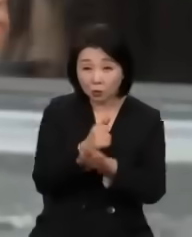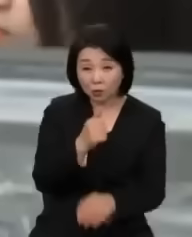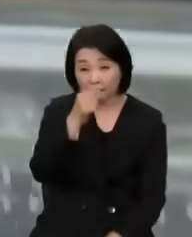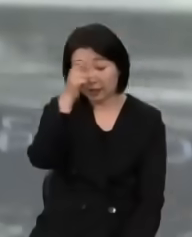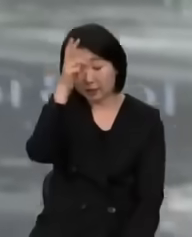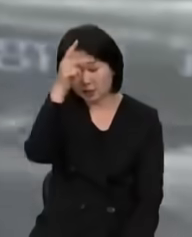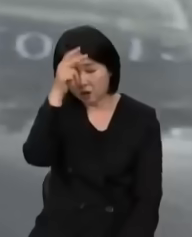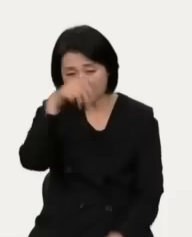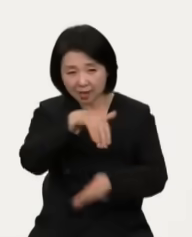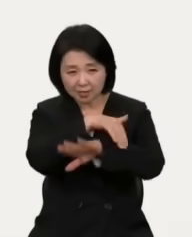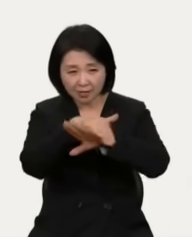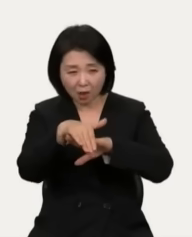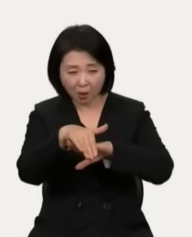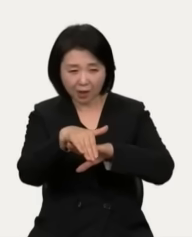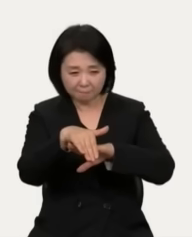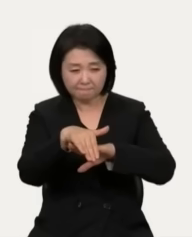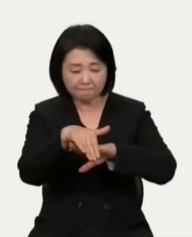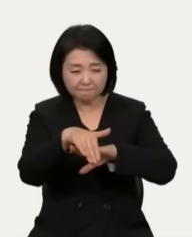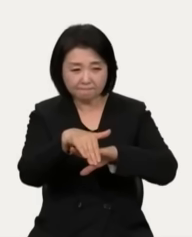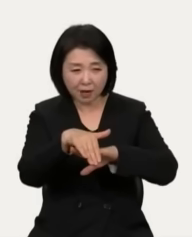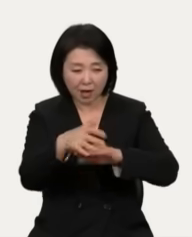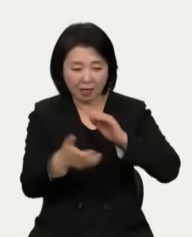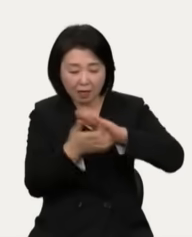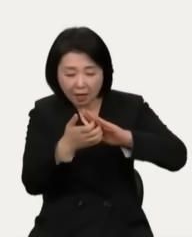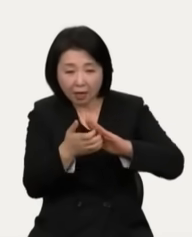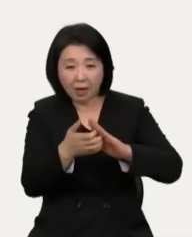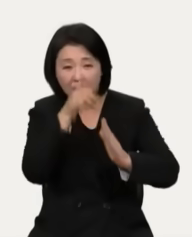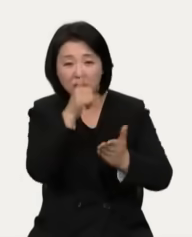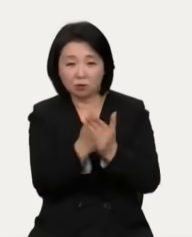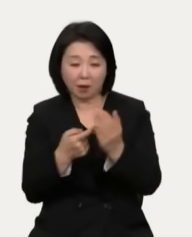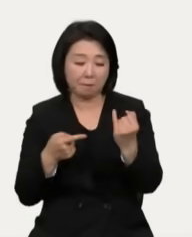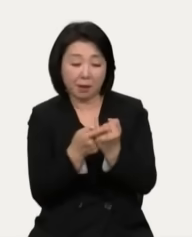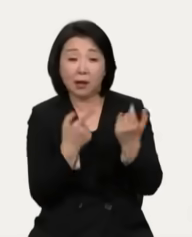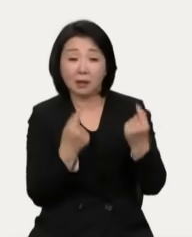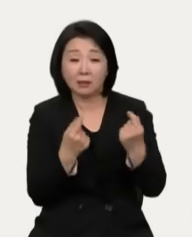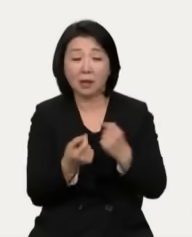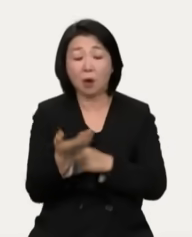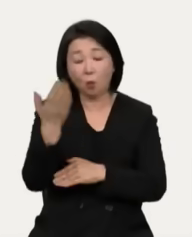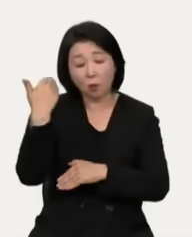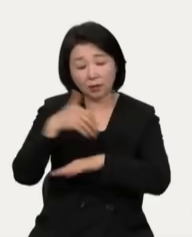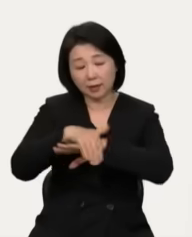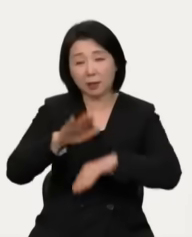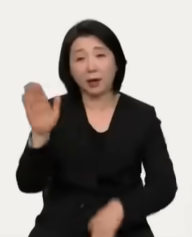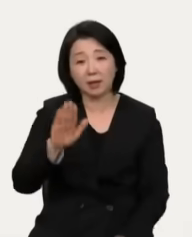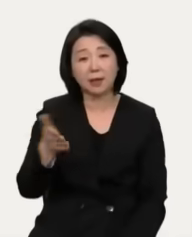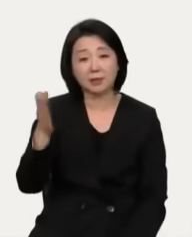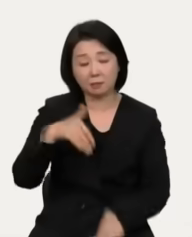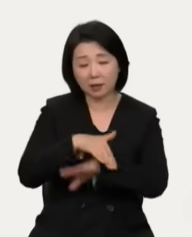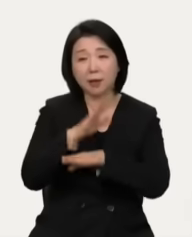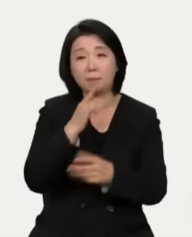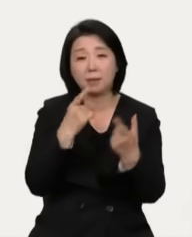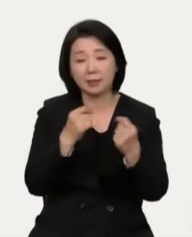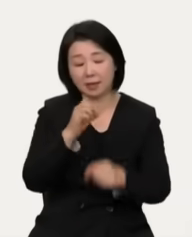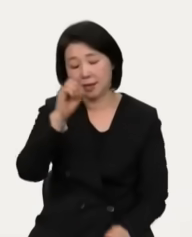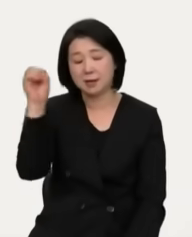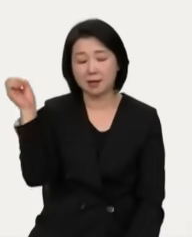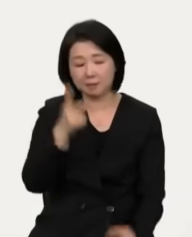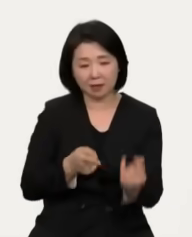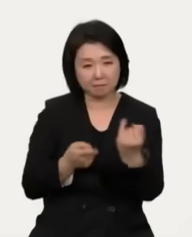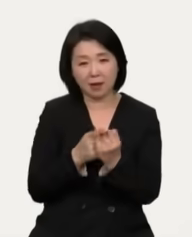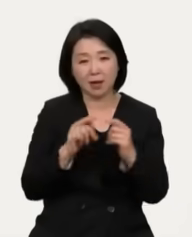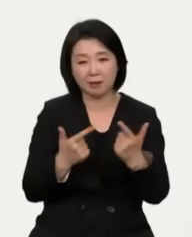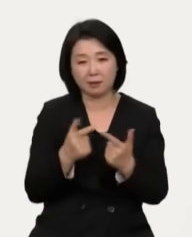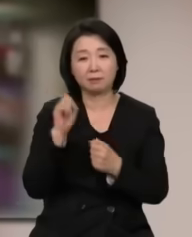범행으로 보고 있습니다. 최 씨 변호인도 오래전에 계획한 건 아니지만 계획 범행이 맞다며 우발적 범행은